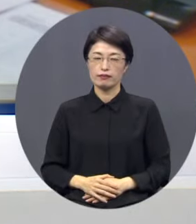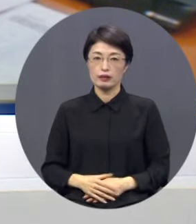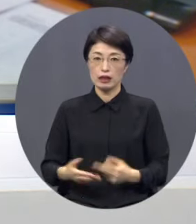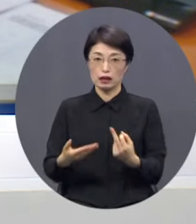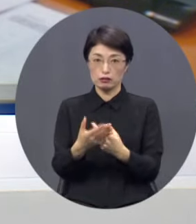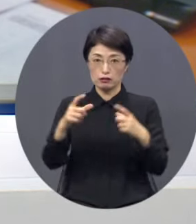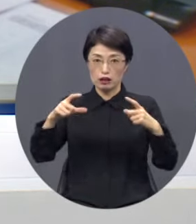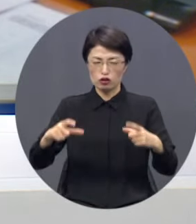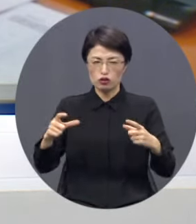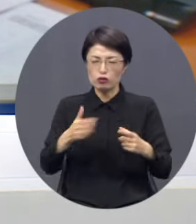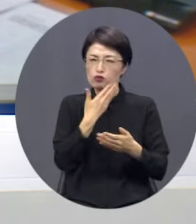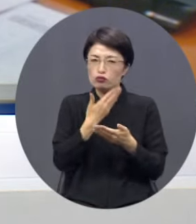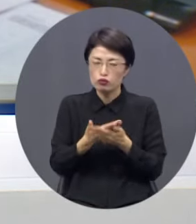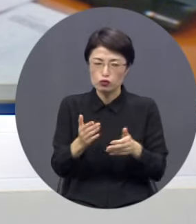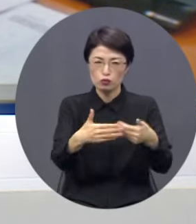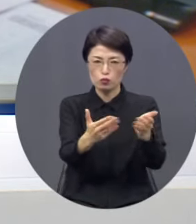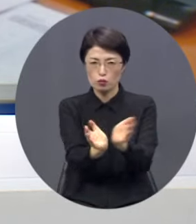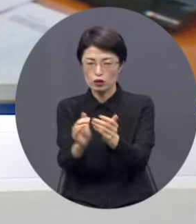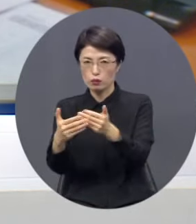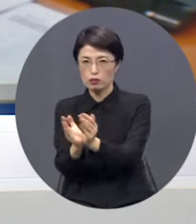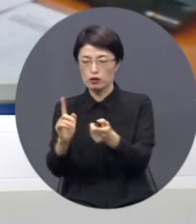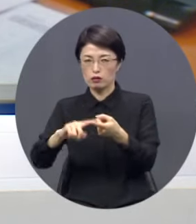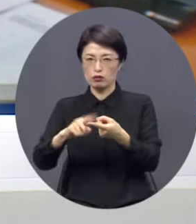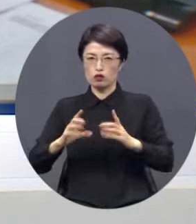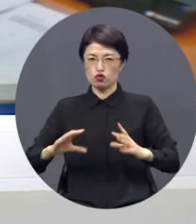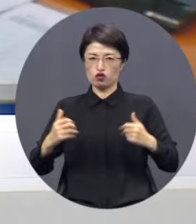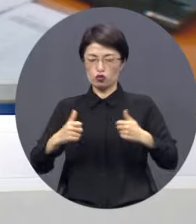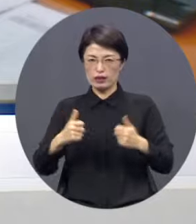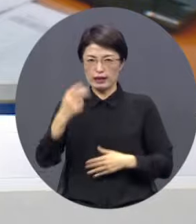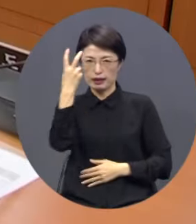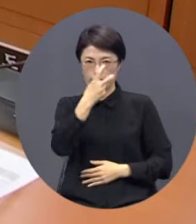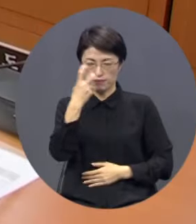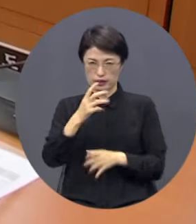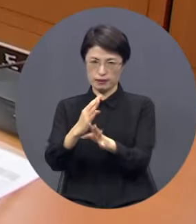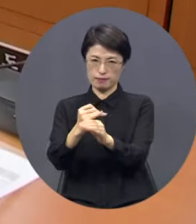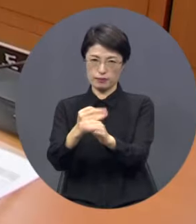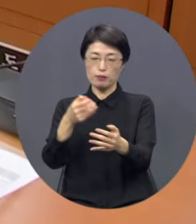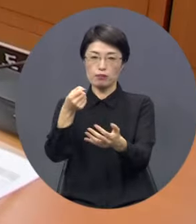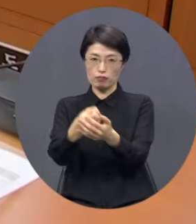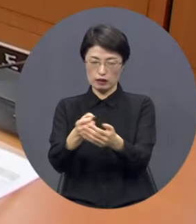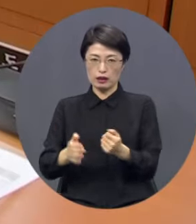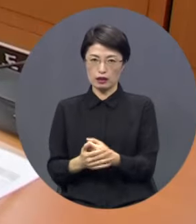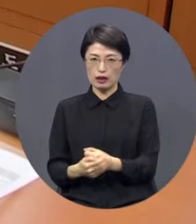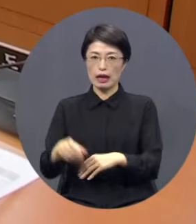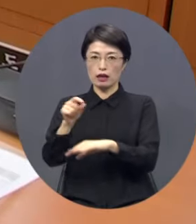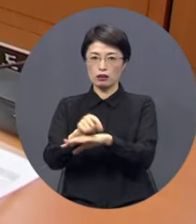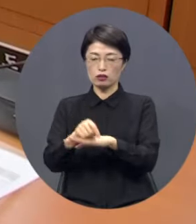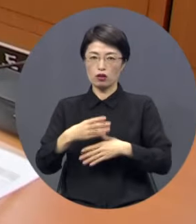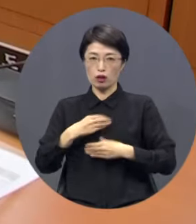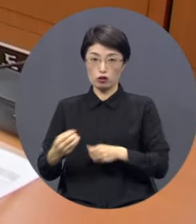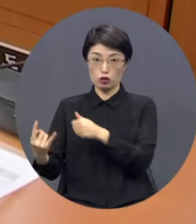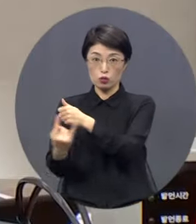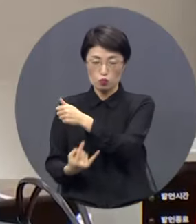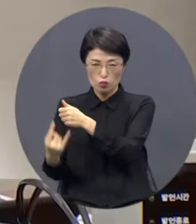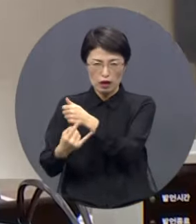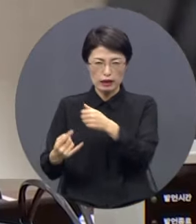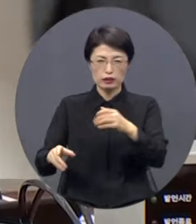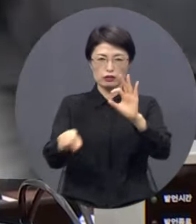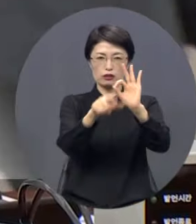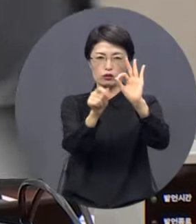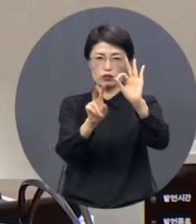제주 지역 주요 기관에 대한 국회의 국정감사 일정이 확정됐습니다. 국회 행정안전위원회는 다음 달